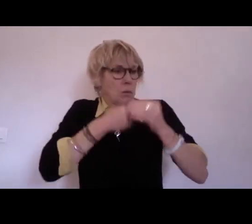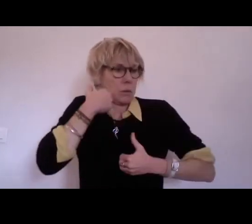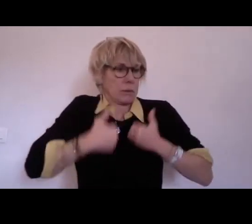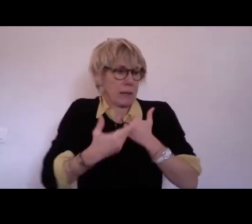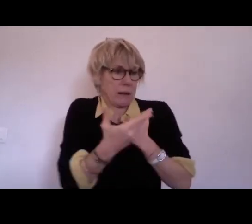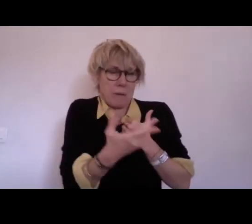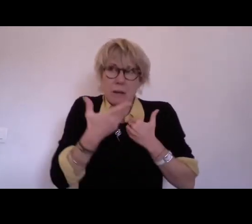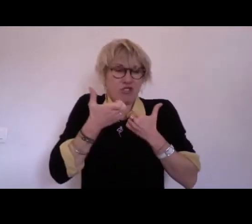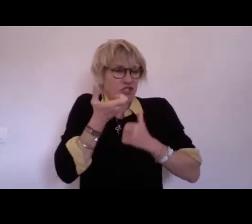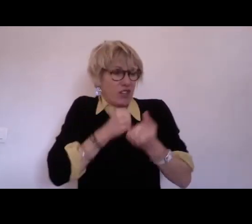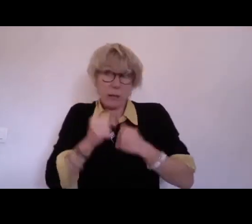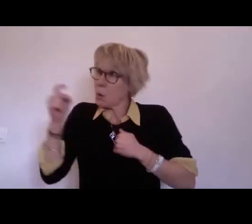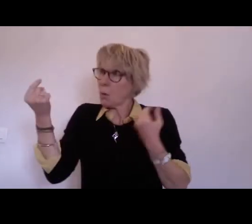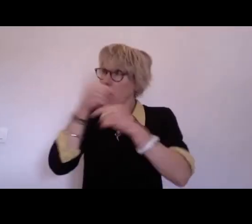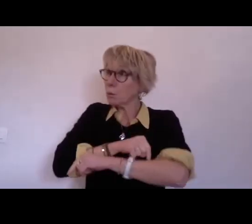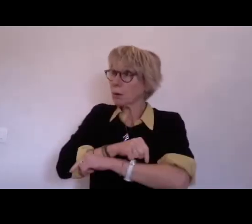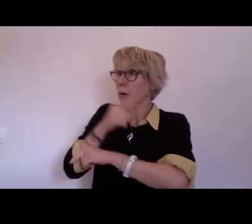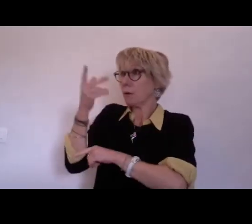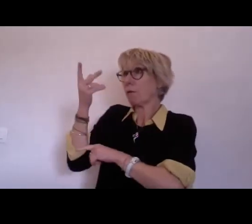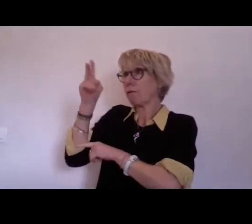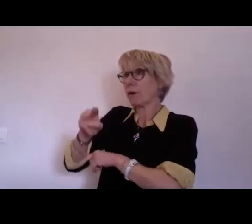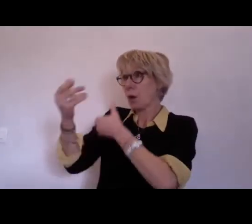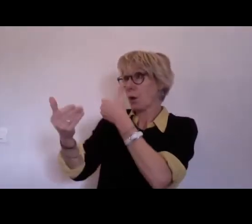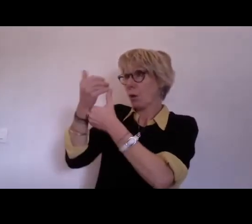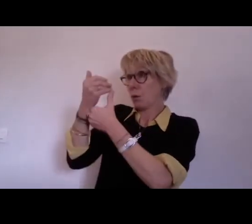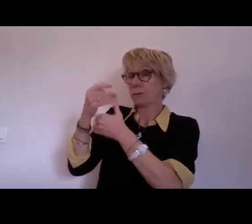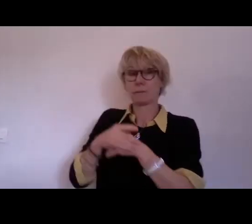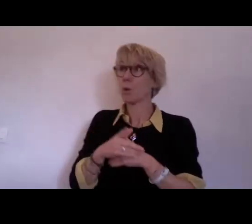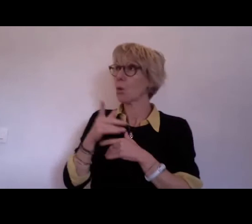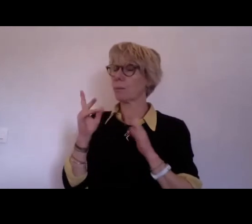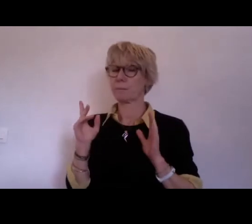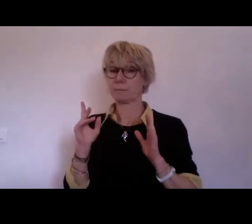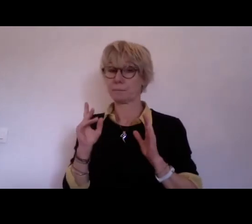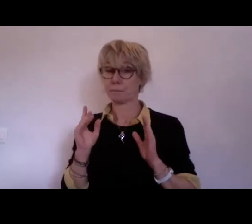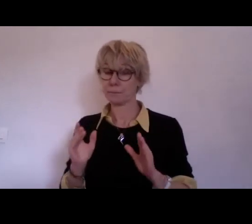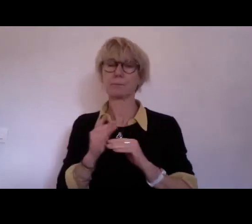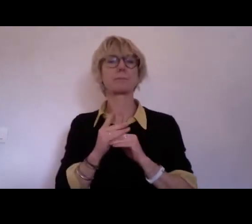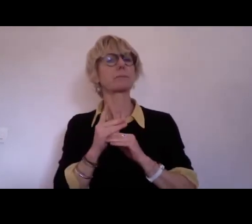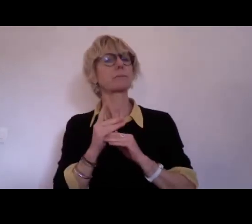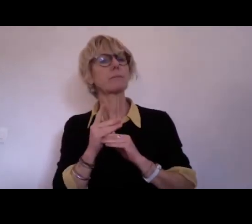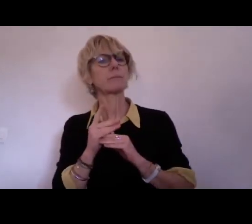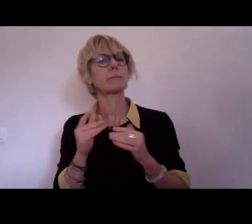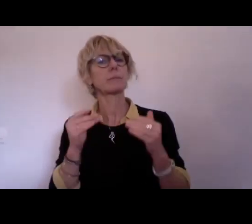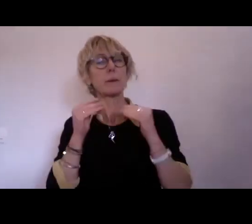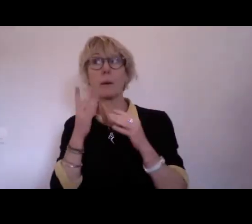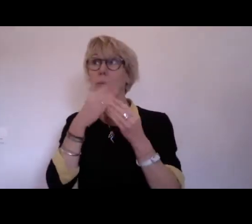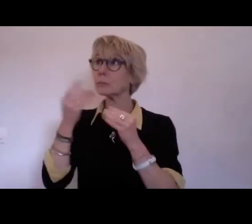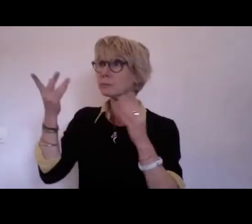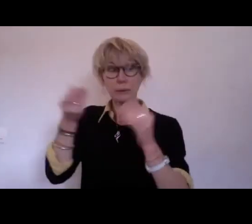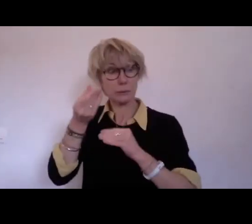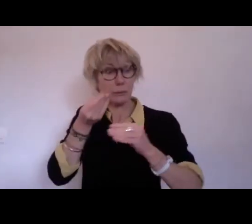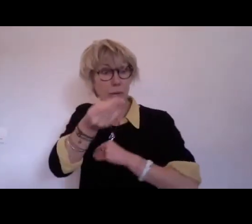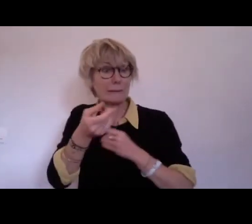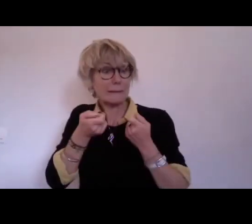dire, d'une vie un peu normale, entre guillemets, pour eux. Évidemment, il y a un aspect aussi de stimulation cognitive qui